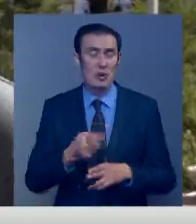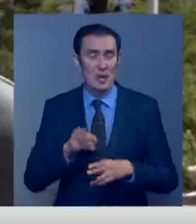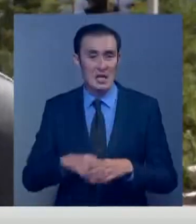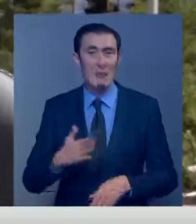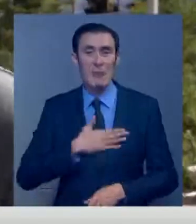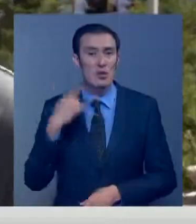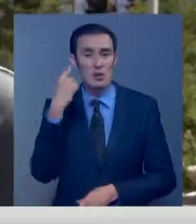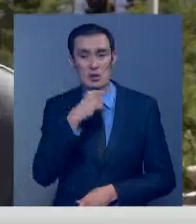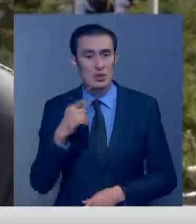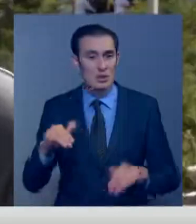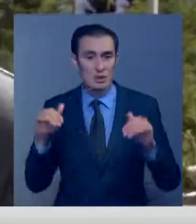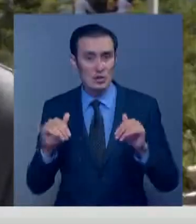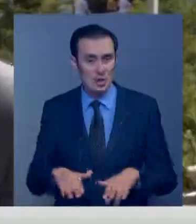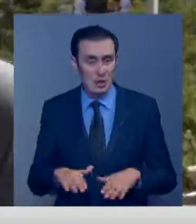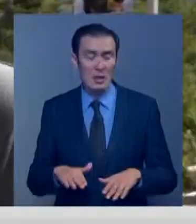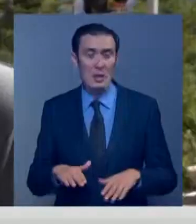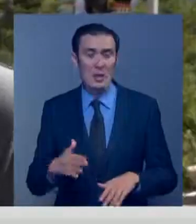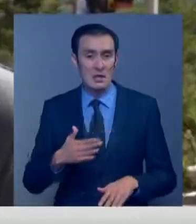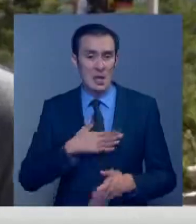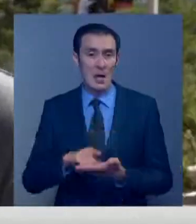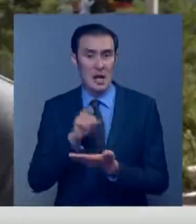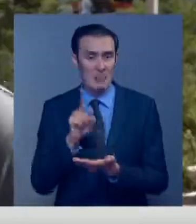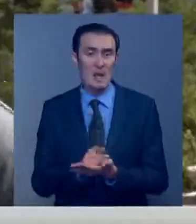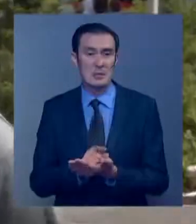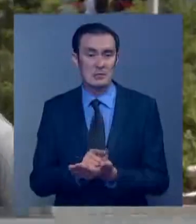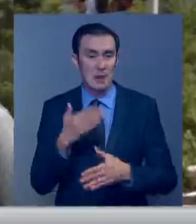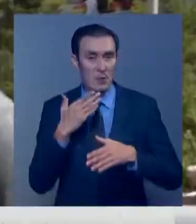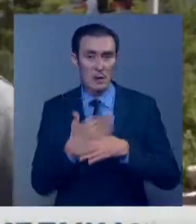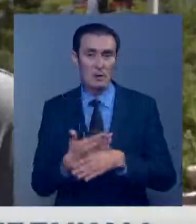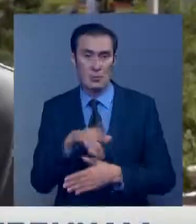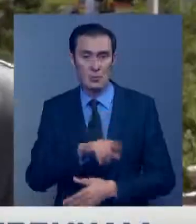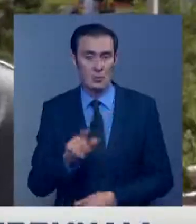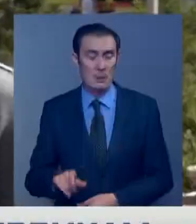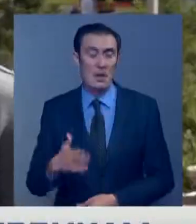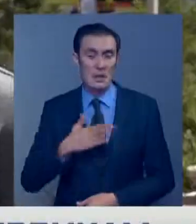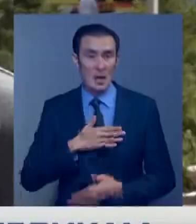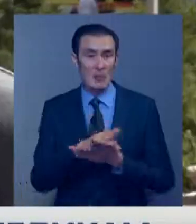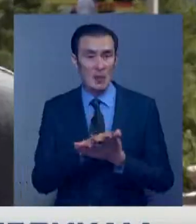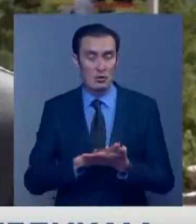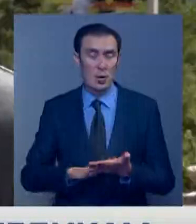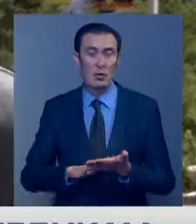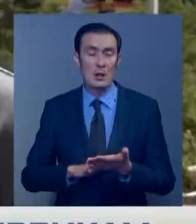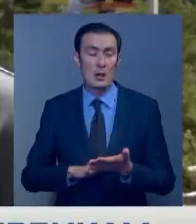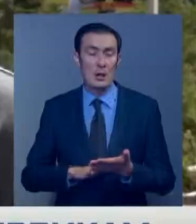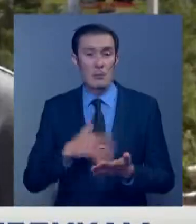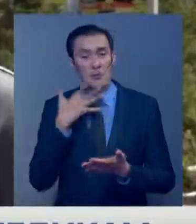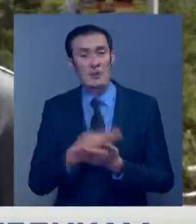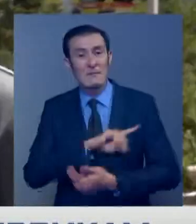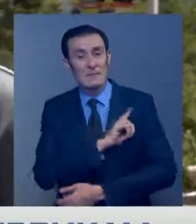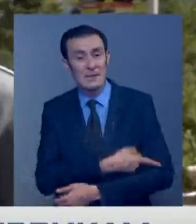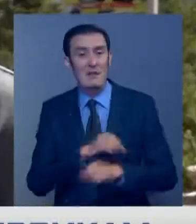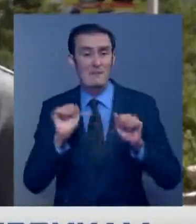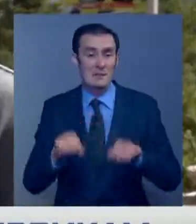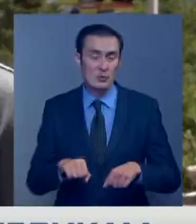мое решение, что я обязан здесь быть, здесь помогать. Я продолжаю по мере возможности не так